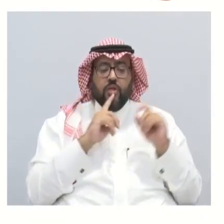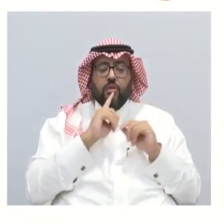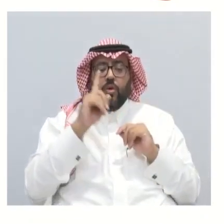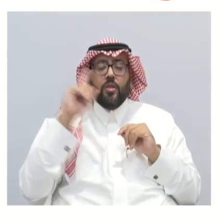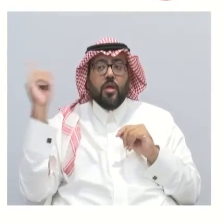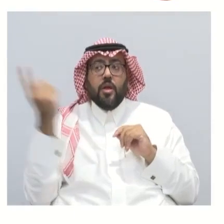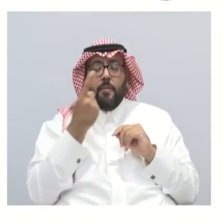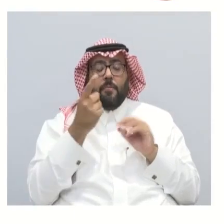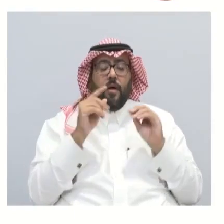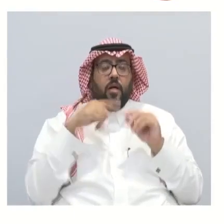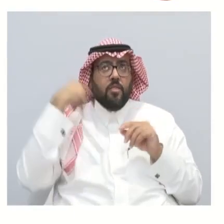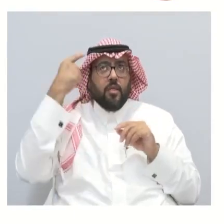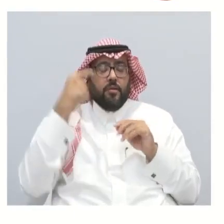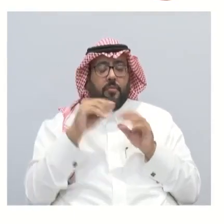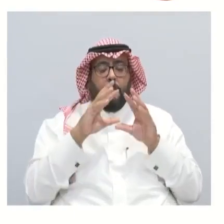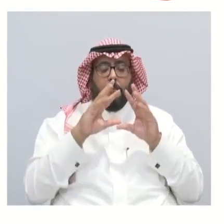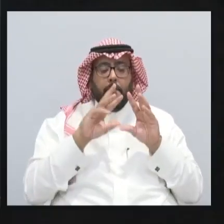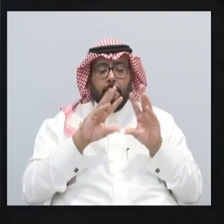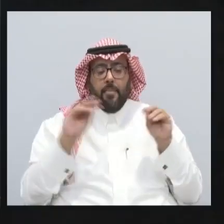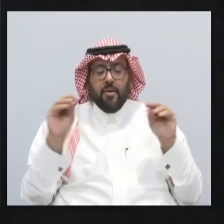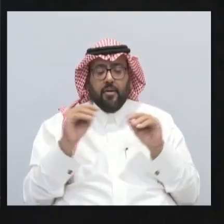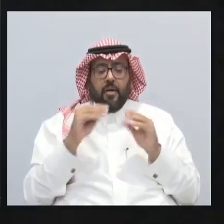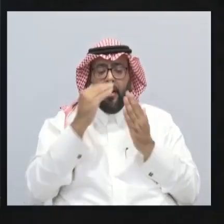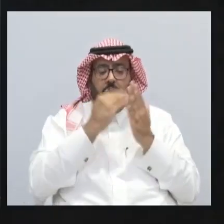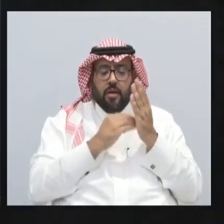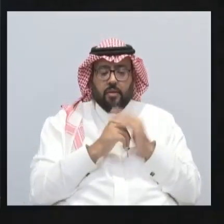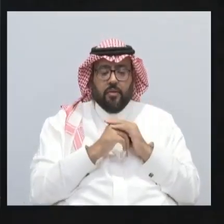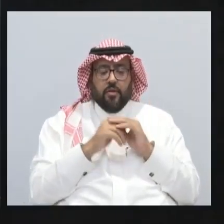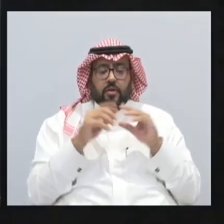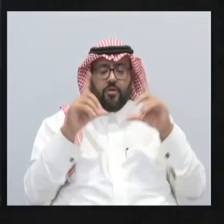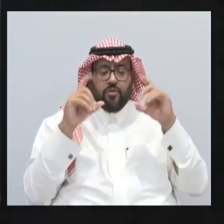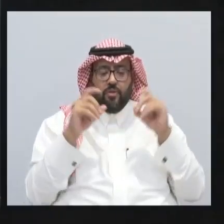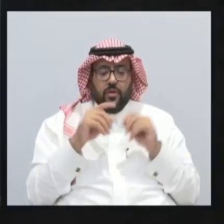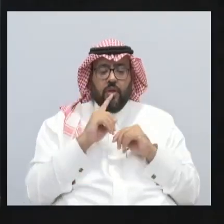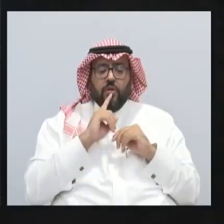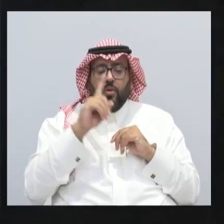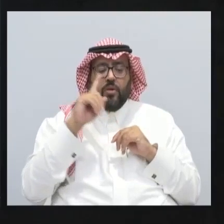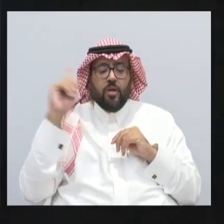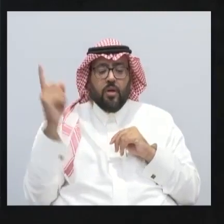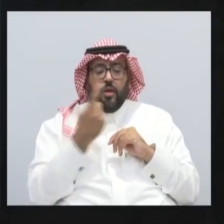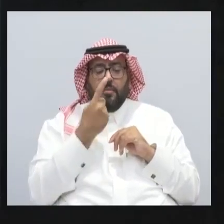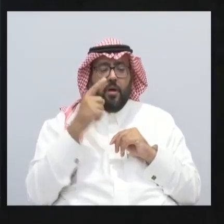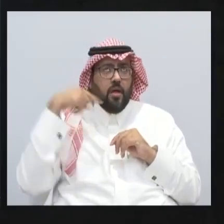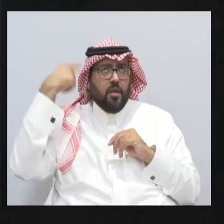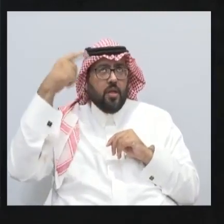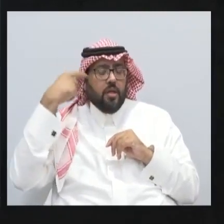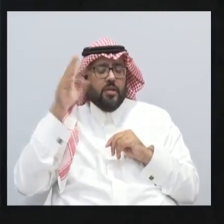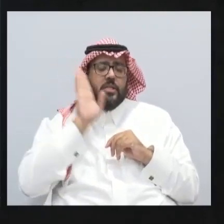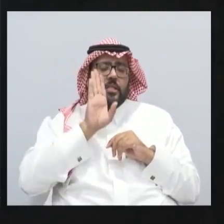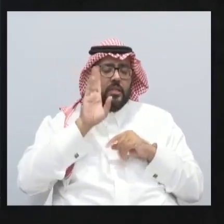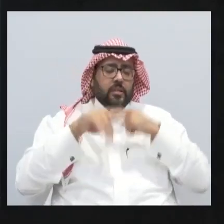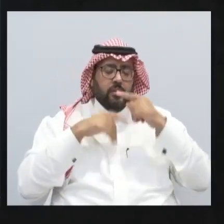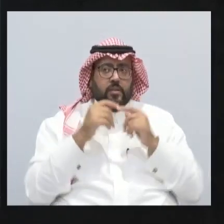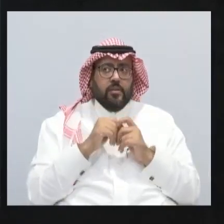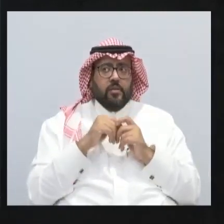الربوبيه فنريد ان نتذكر معا نعدد صورا من توحيد الربوبيه حاول اخي الطالب واختي